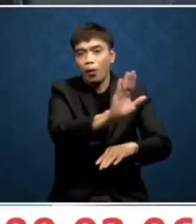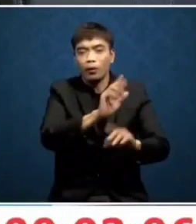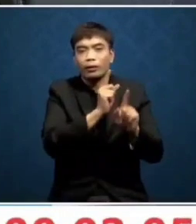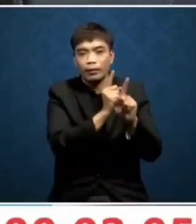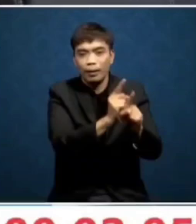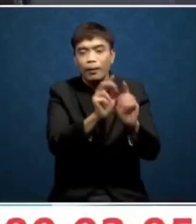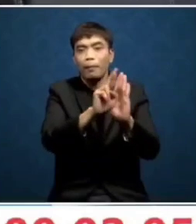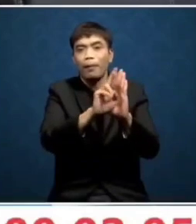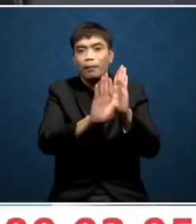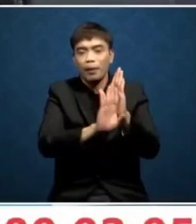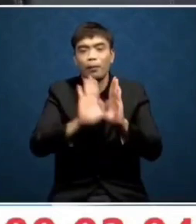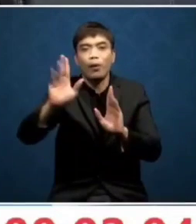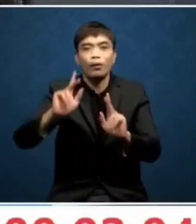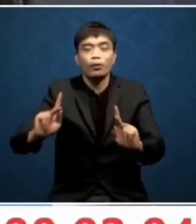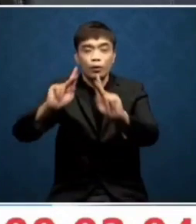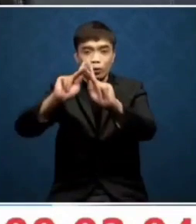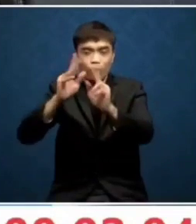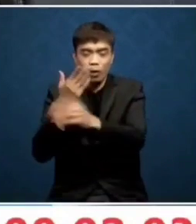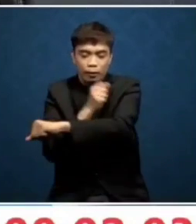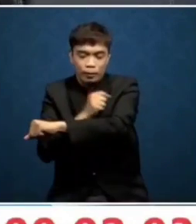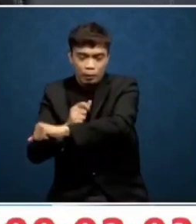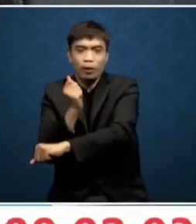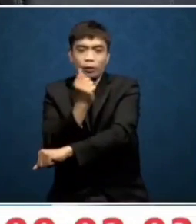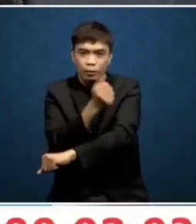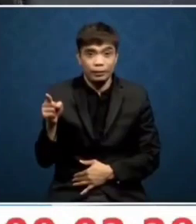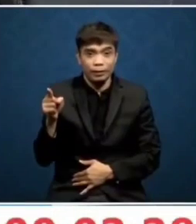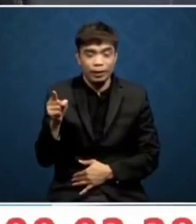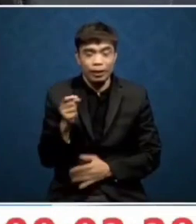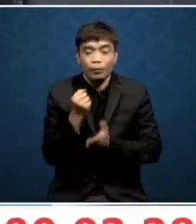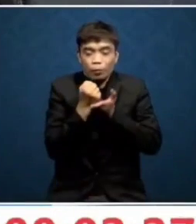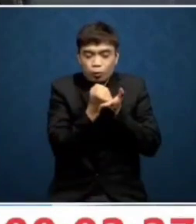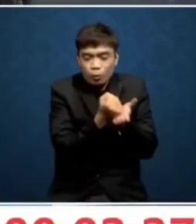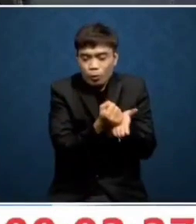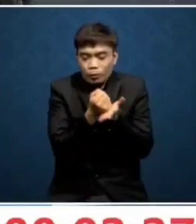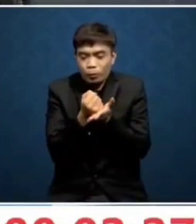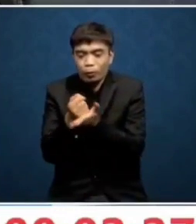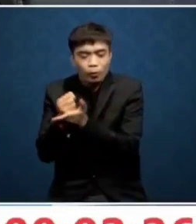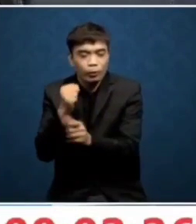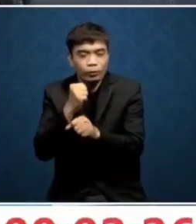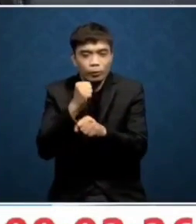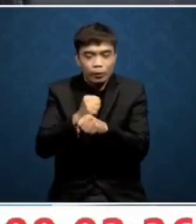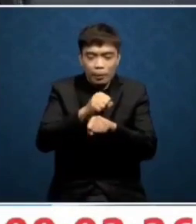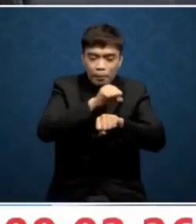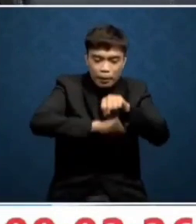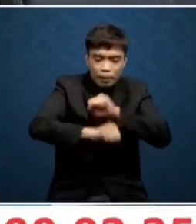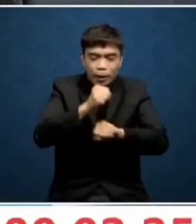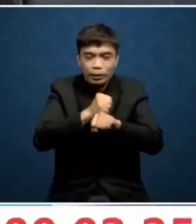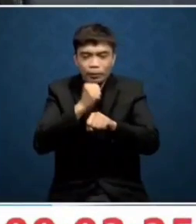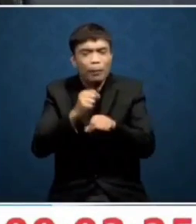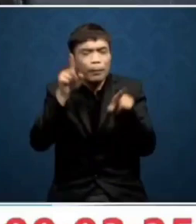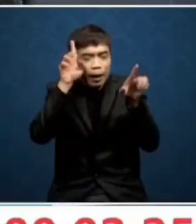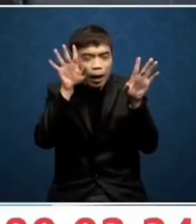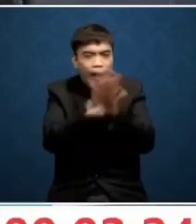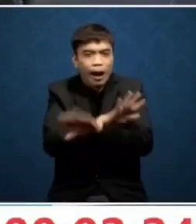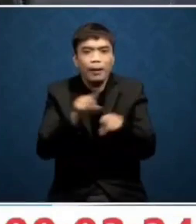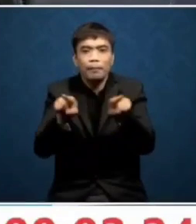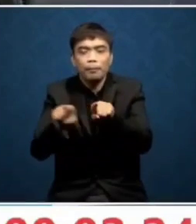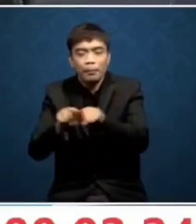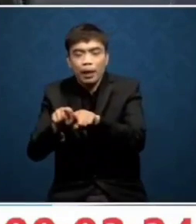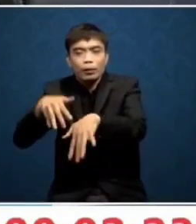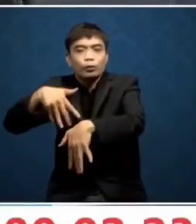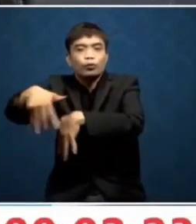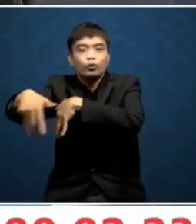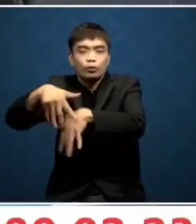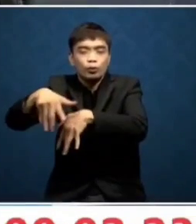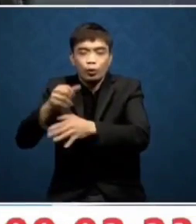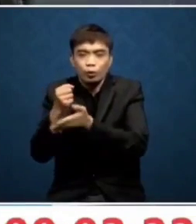เป็กุมบุคลที่เสียสลดทำงานขบเครื่องตามนโยบายของกระโมหาไทยซึ่งไมมค่าตอบแทนและสวัดีการบางครั้งตองใช้จ่ายจากเงินรายได